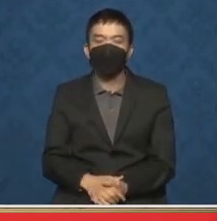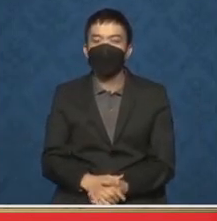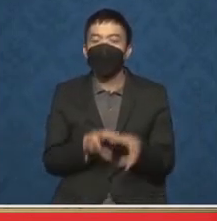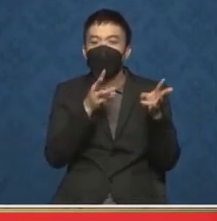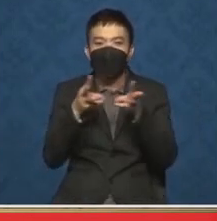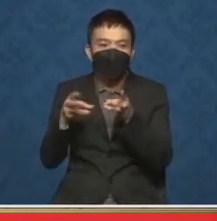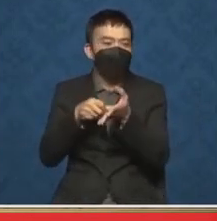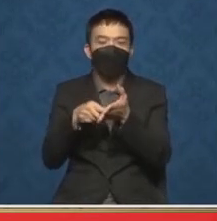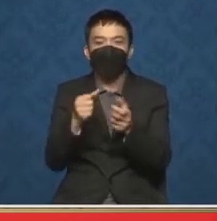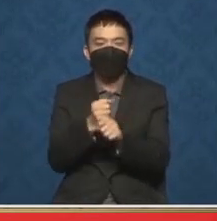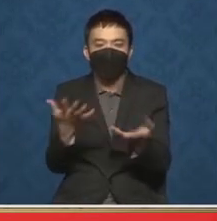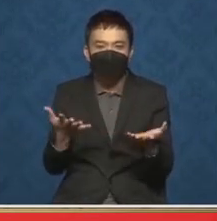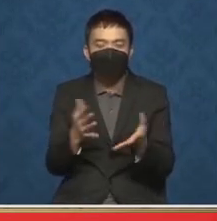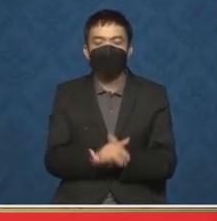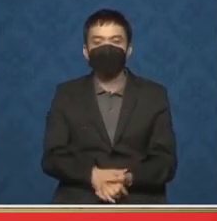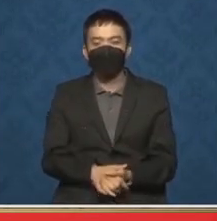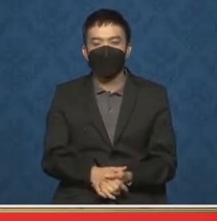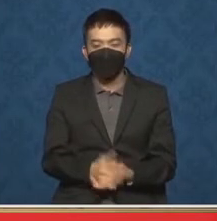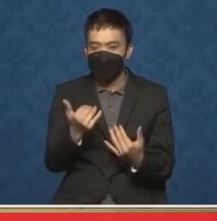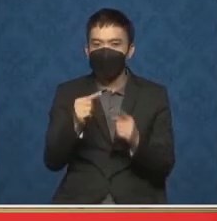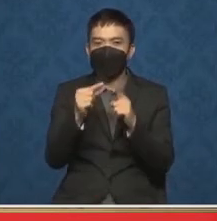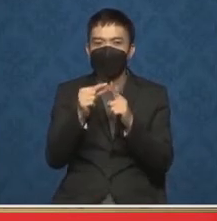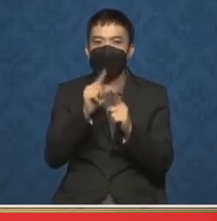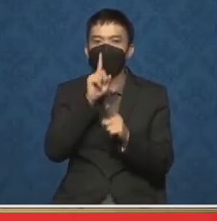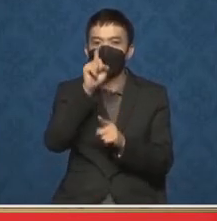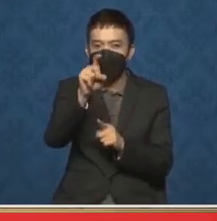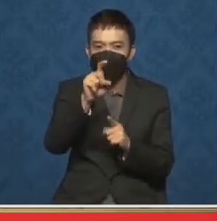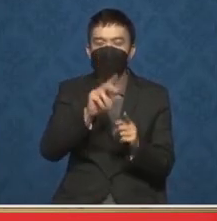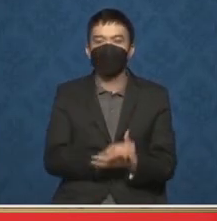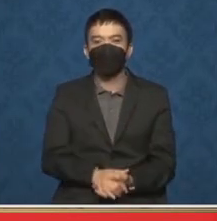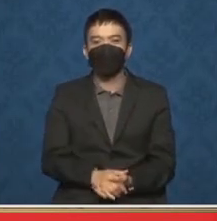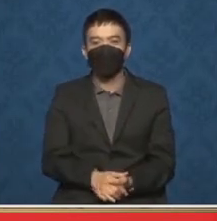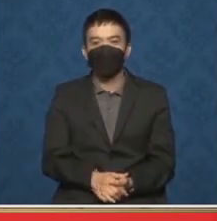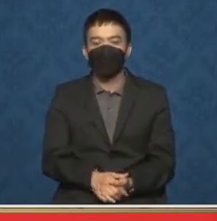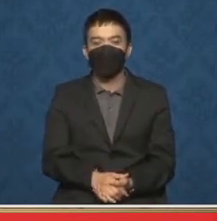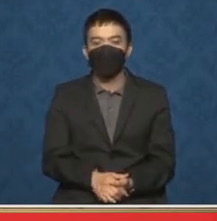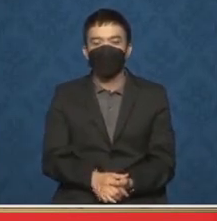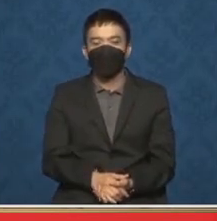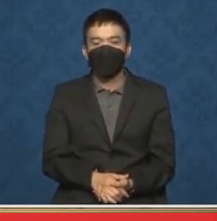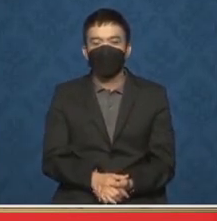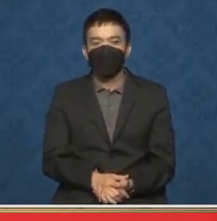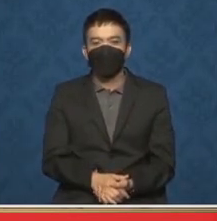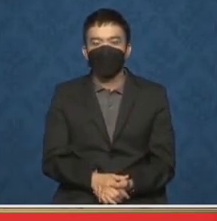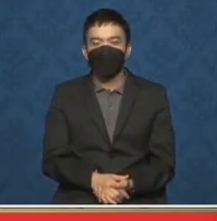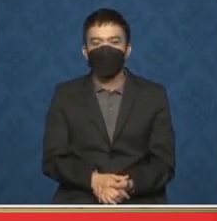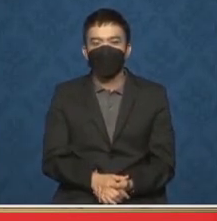หนึ่งเรื่องเรานี้ กลบมาอย่ไร นี่คขำถามทสองคร ทพระทานครัขอบ ชื่นท่านพรีครับ